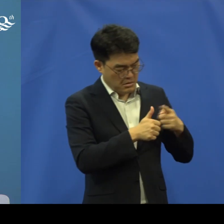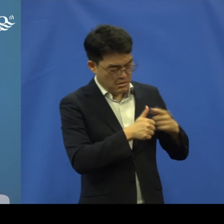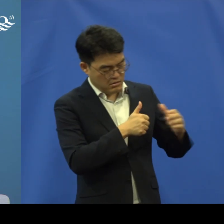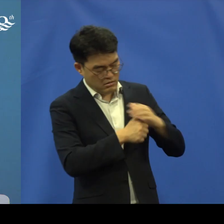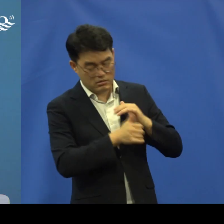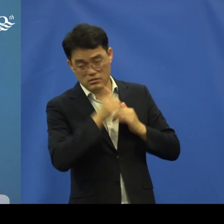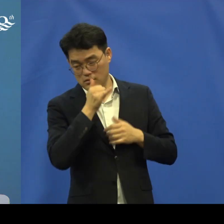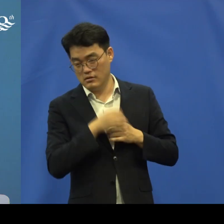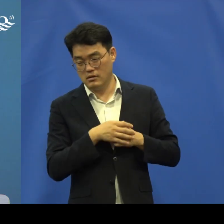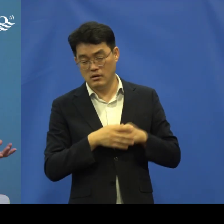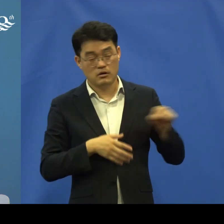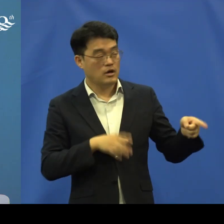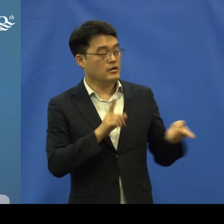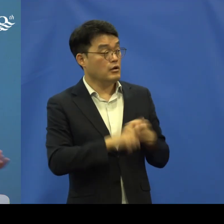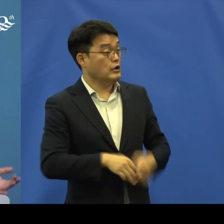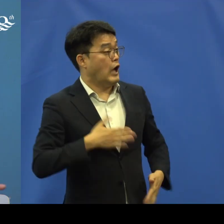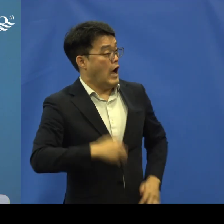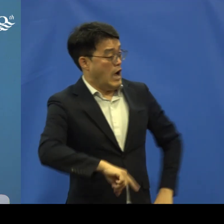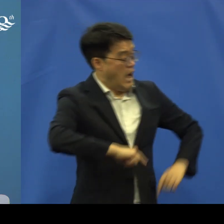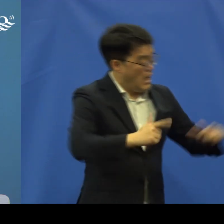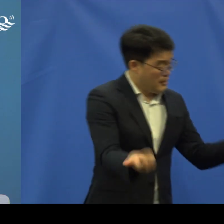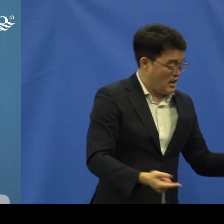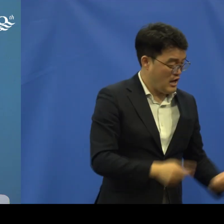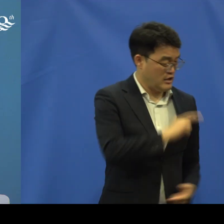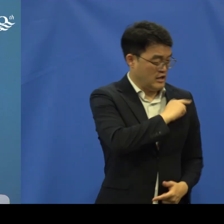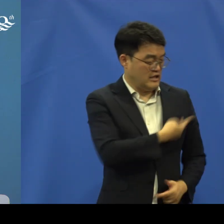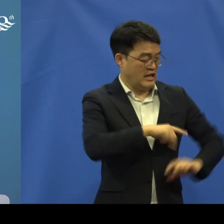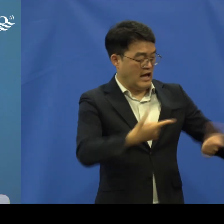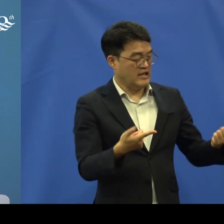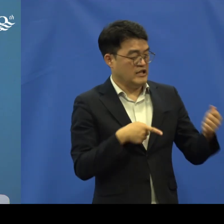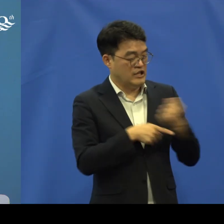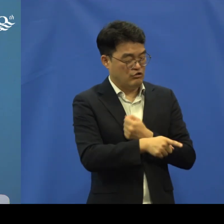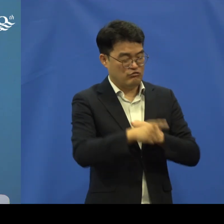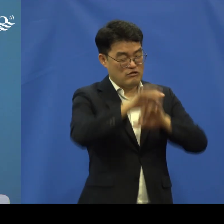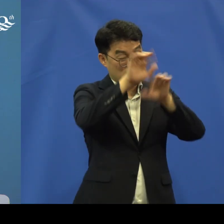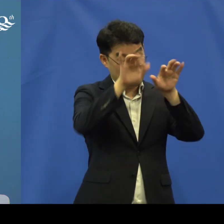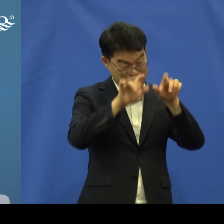여러분, 그런 것들이 다 반응하면요 사역 못해요.